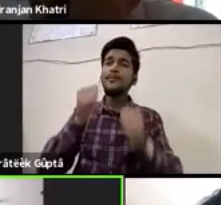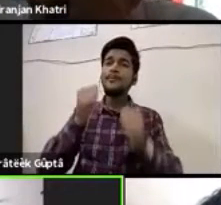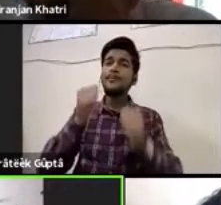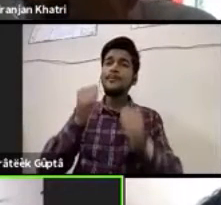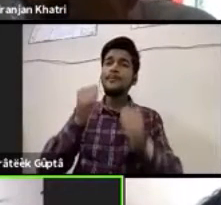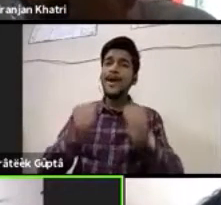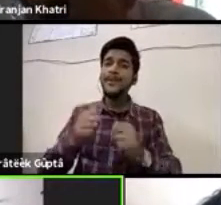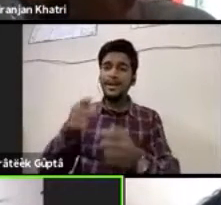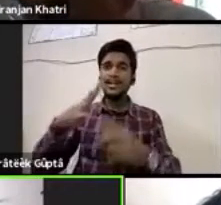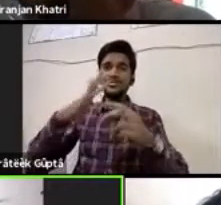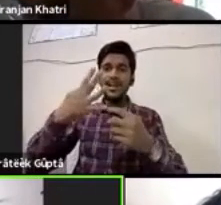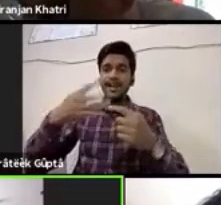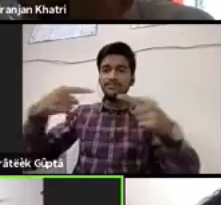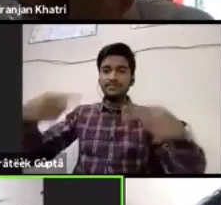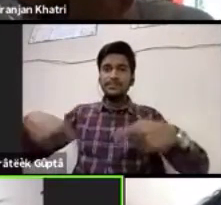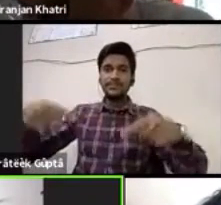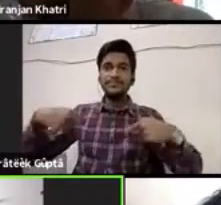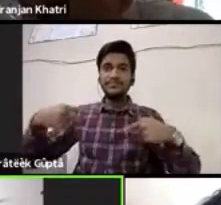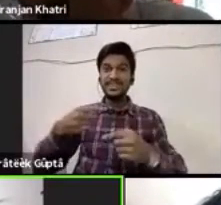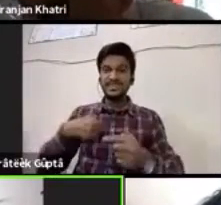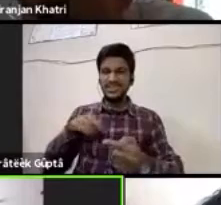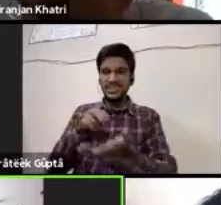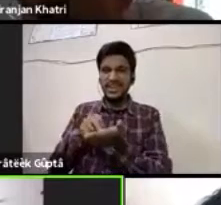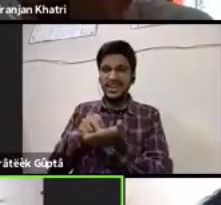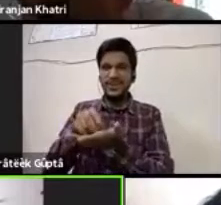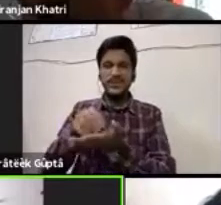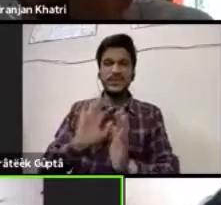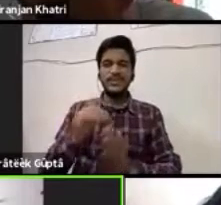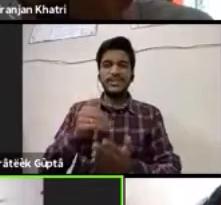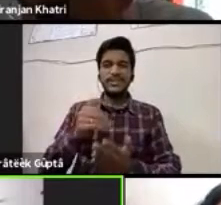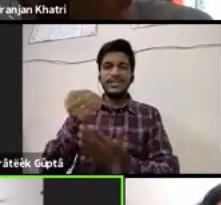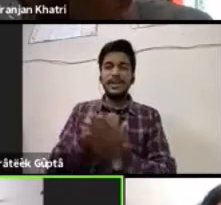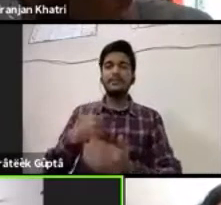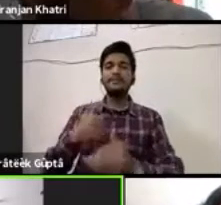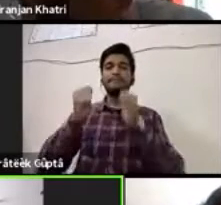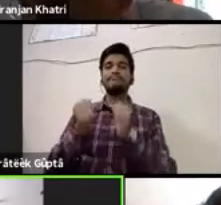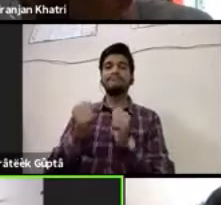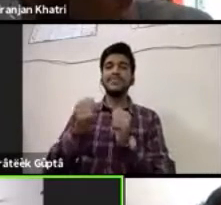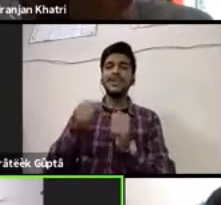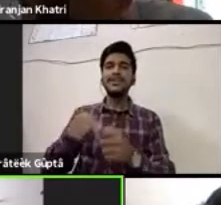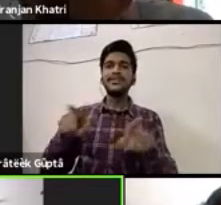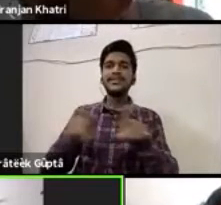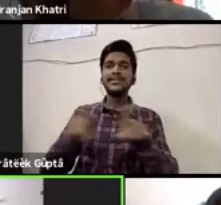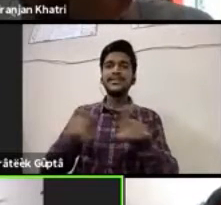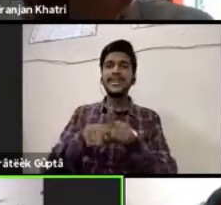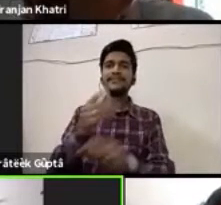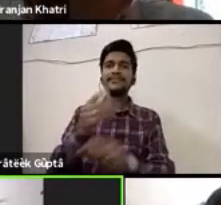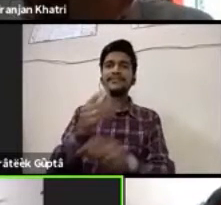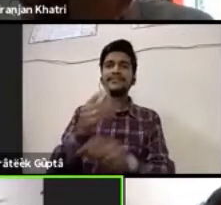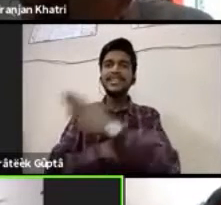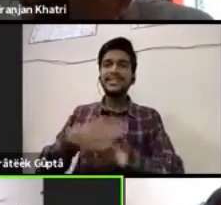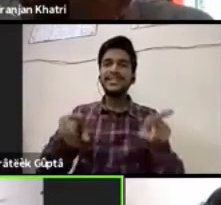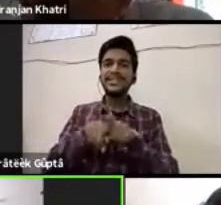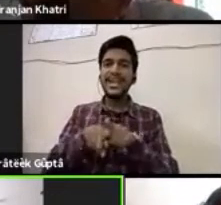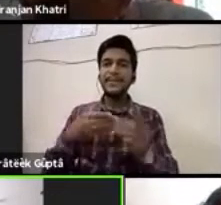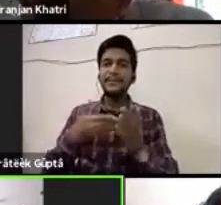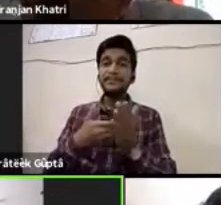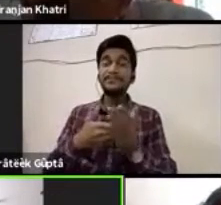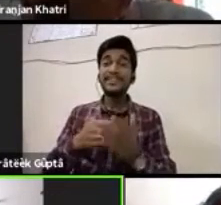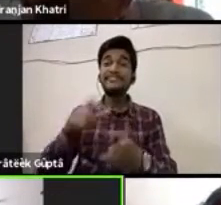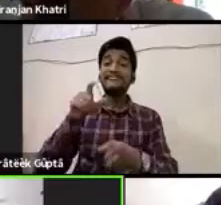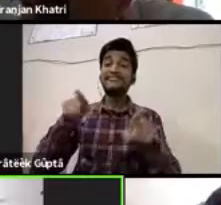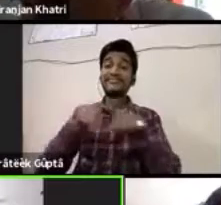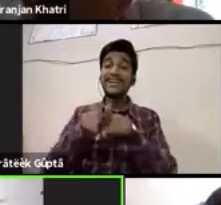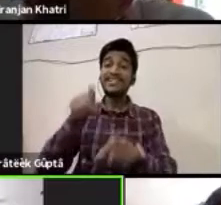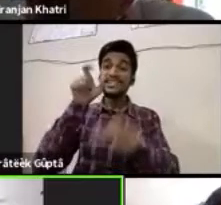हम पैदल ना चले, है ना। तो जो भी है, सब कुछ सभी दिव्यांग है